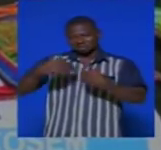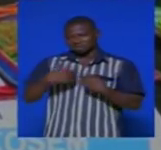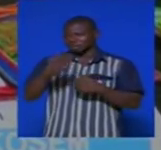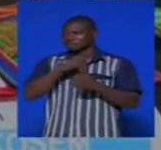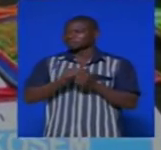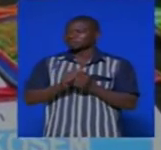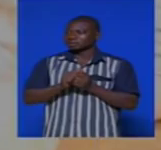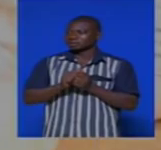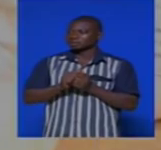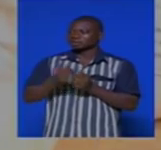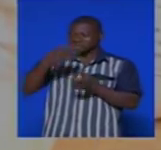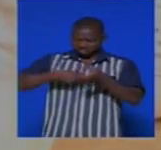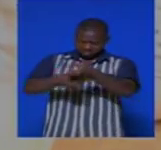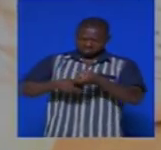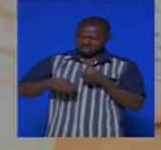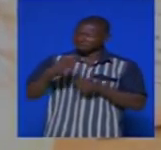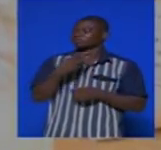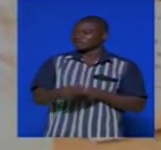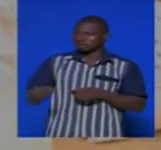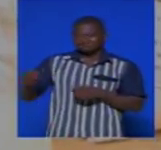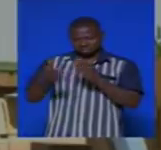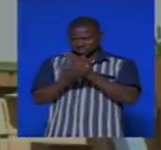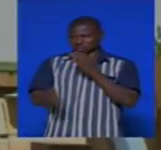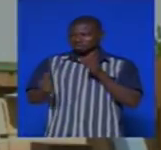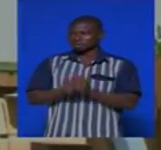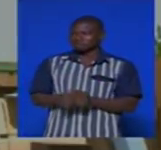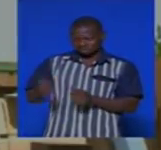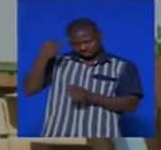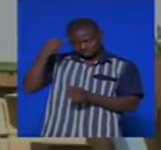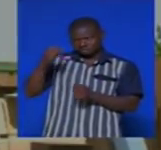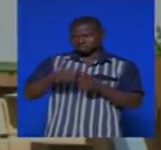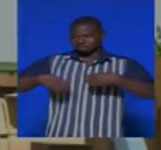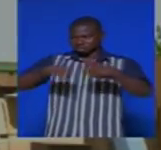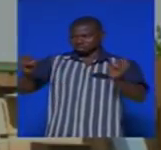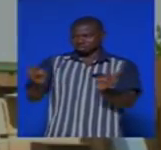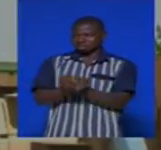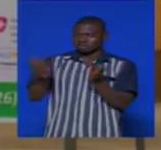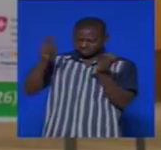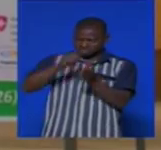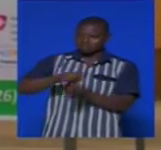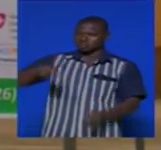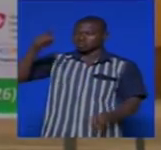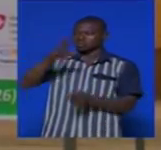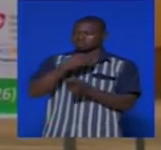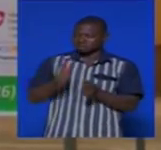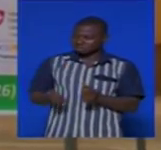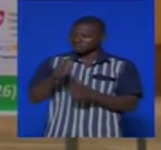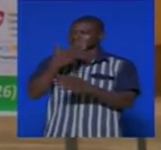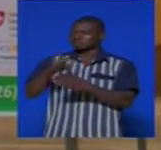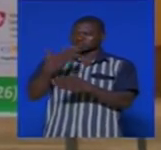et matériels de qualité. Une initiative de l'Association des grossistes et détaillants d'intrants agricoles du Burkina